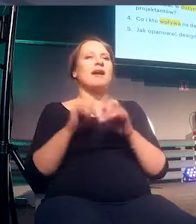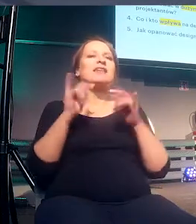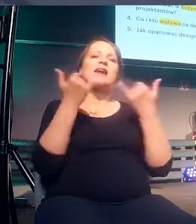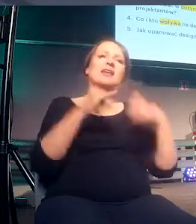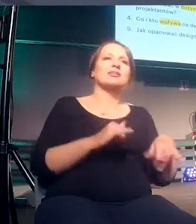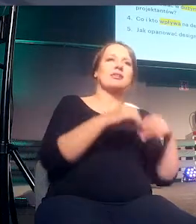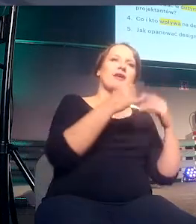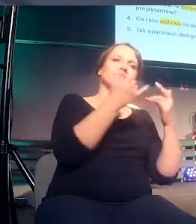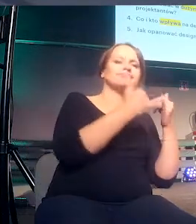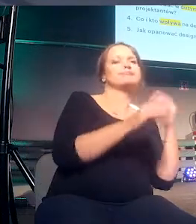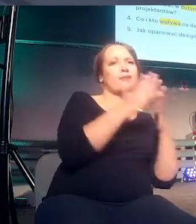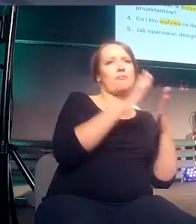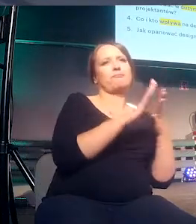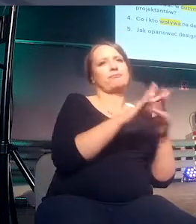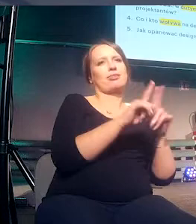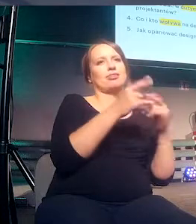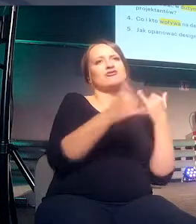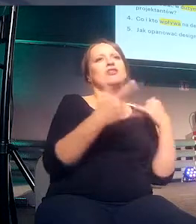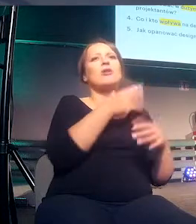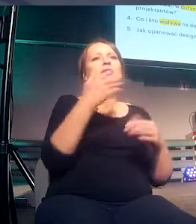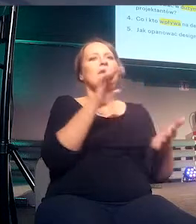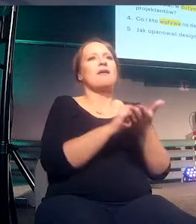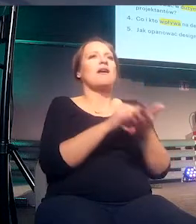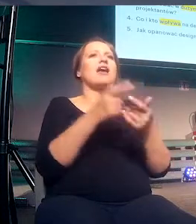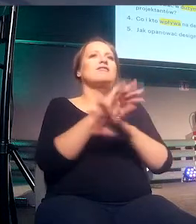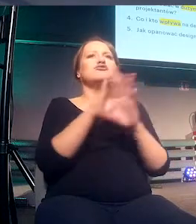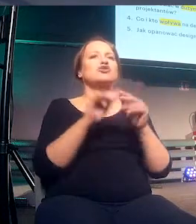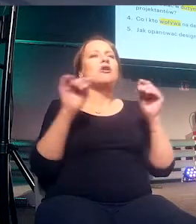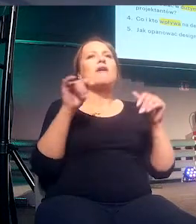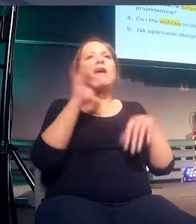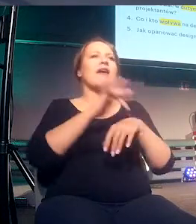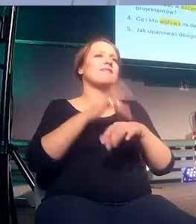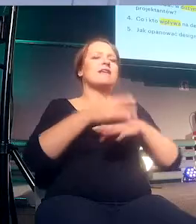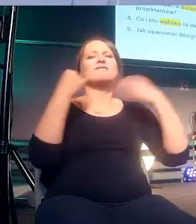całą sytuację. To nie jest prezentacja typu wszystko poszło fantastycznie.